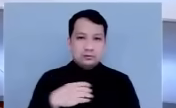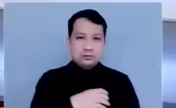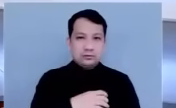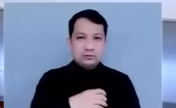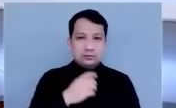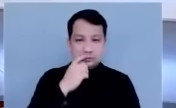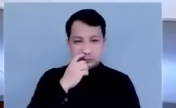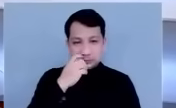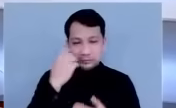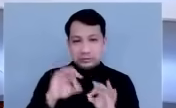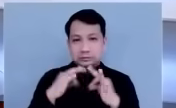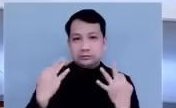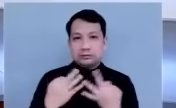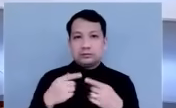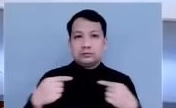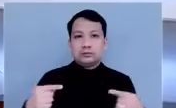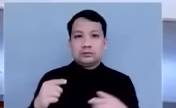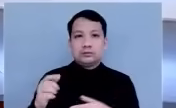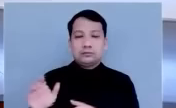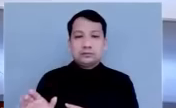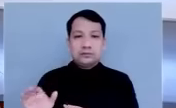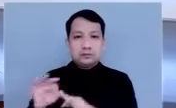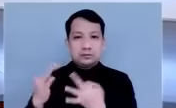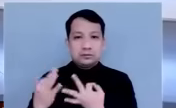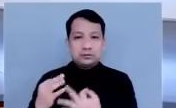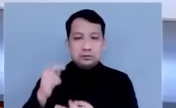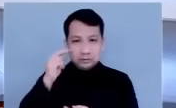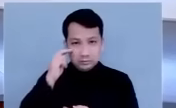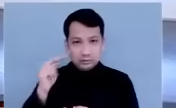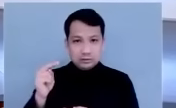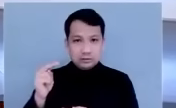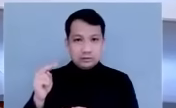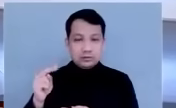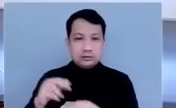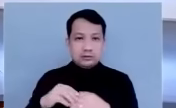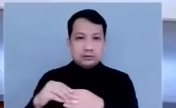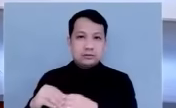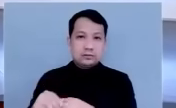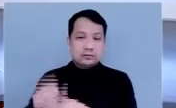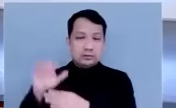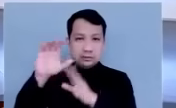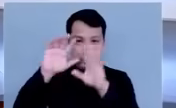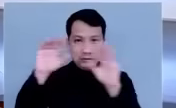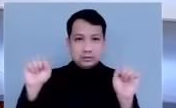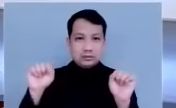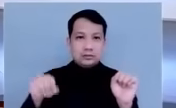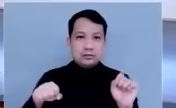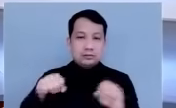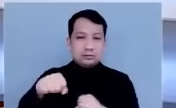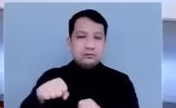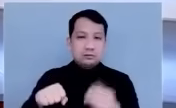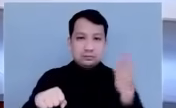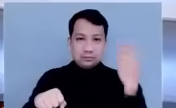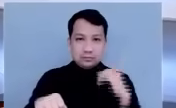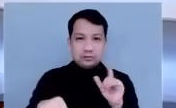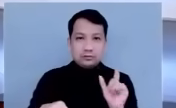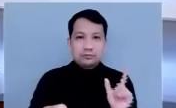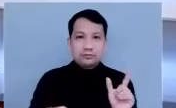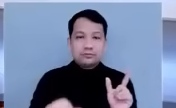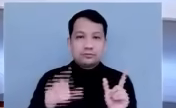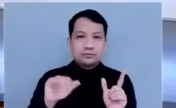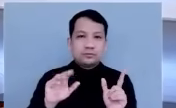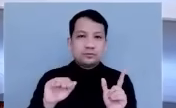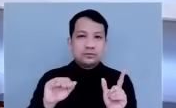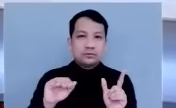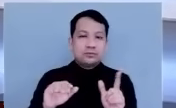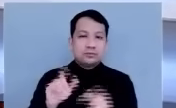ng dalawang pamilya nung inendorso ng pamilya Nograles ang kandidatura sa pagkapangulo ni Duterte noong taong 2015 para sa